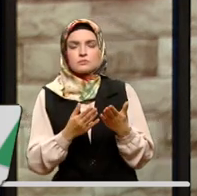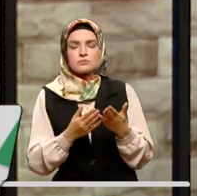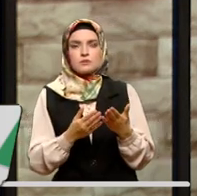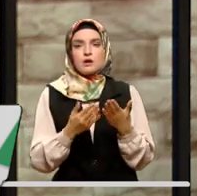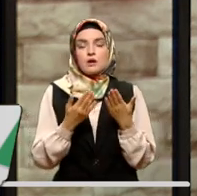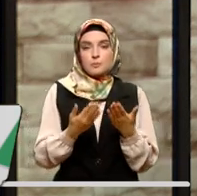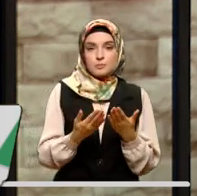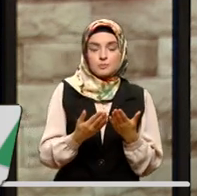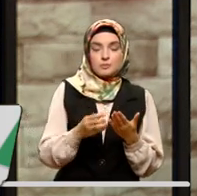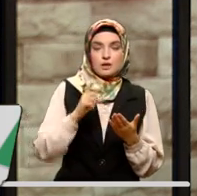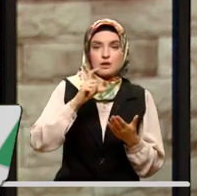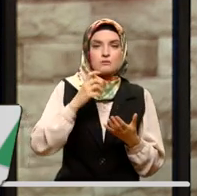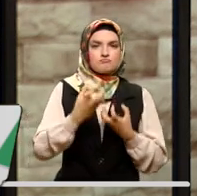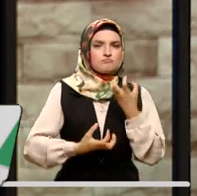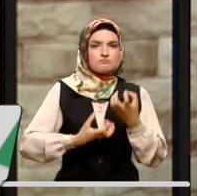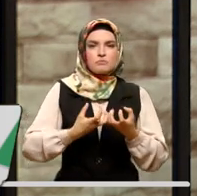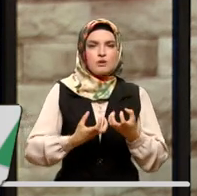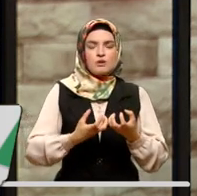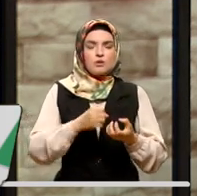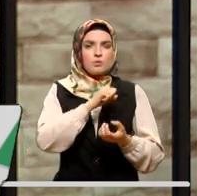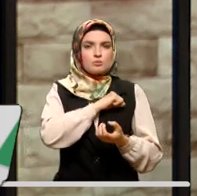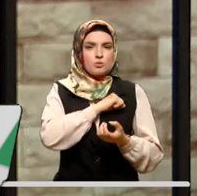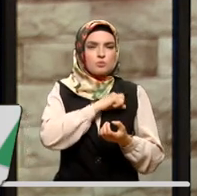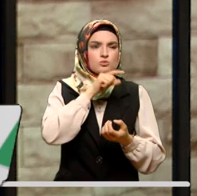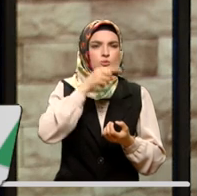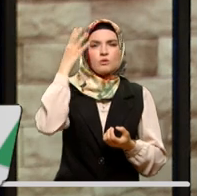bir cehennem korkusu, ne bir cennet korkusu onu anlayamaz.